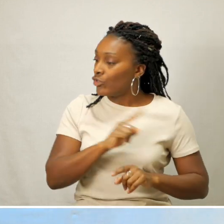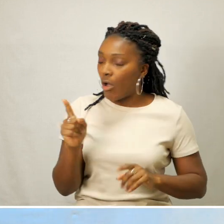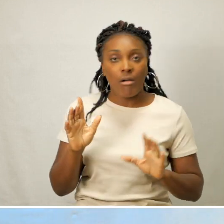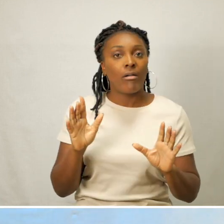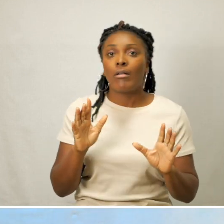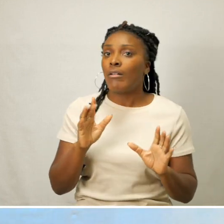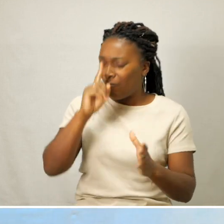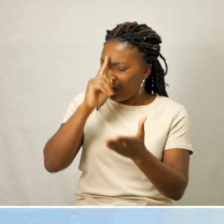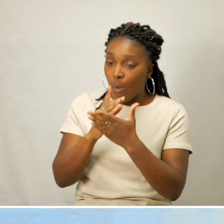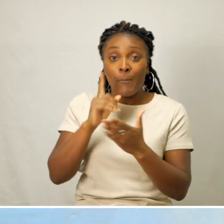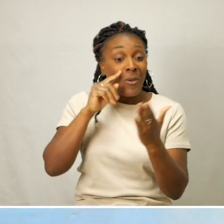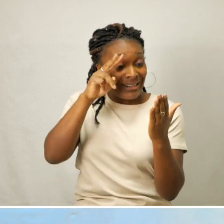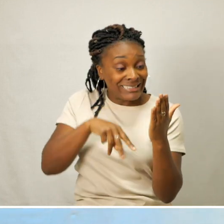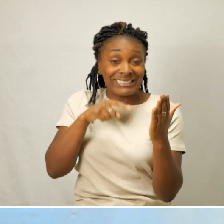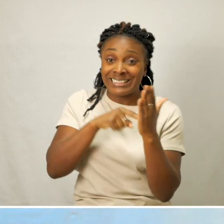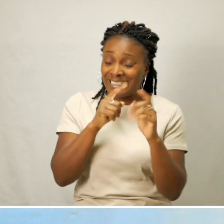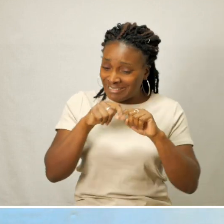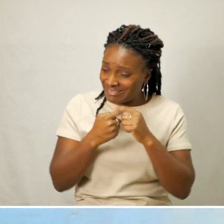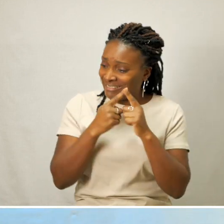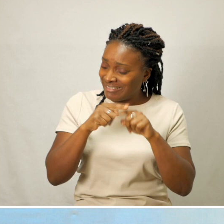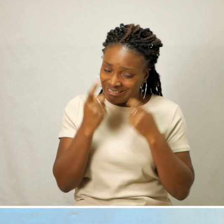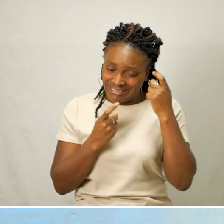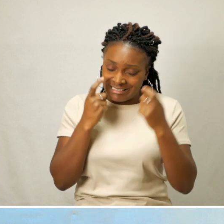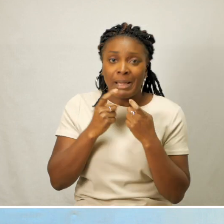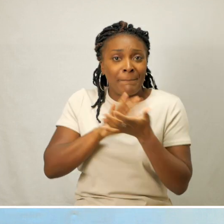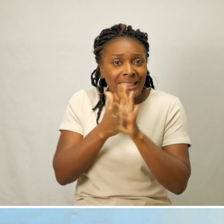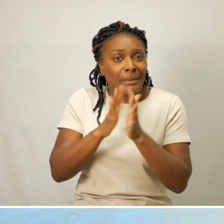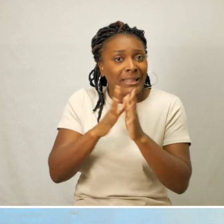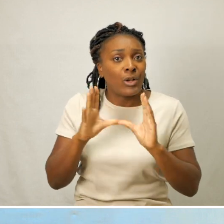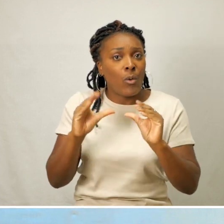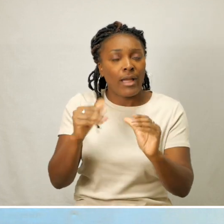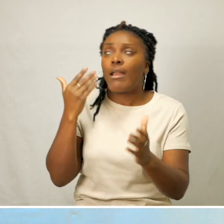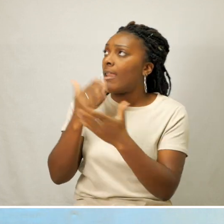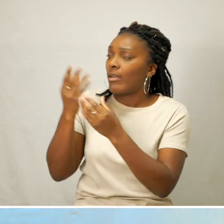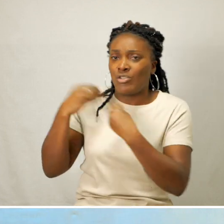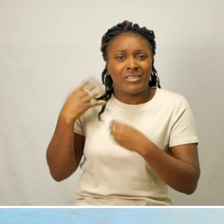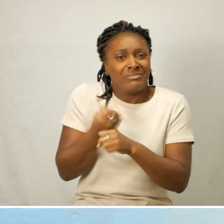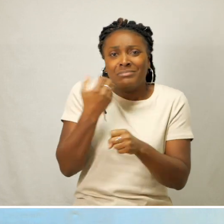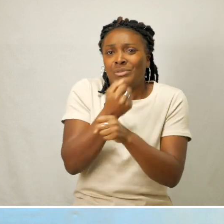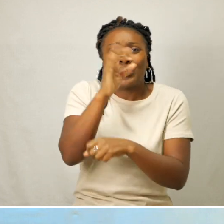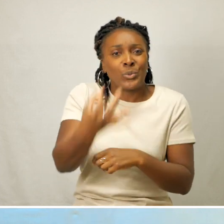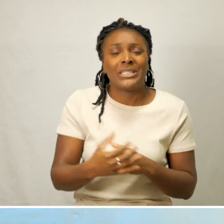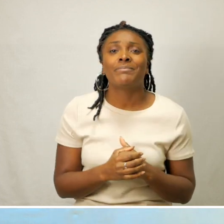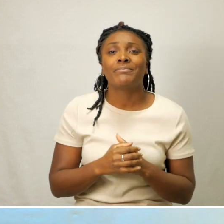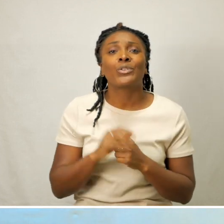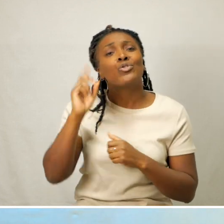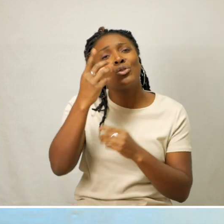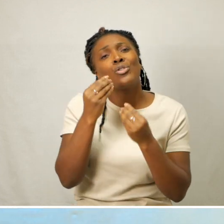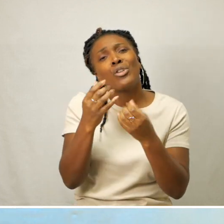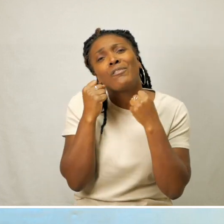parole que tu as méditée, tu vas la pratiquer et tu verras que la parole de Dieu, elle a toujours le dernier mot. Alors que Dieu te fortifie aujourd'hui, mon frère, ma